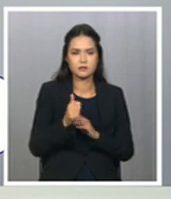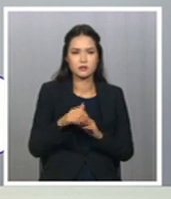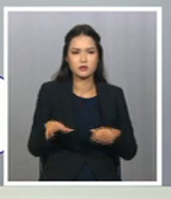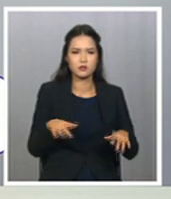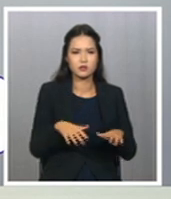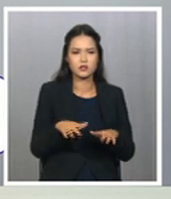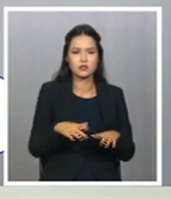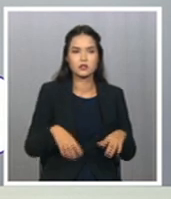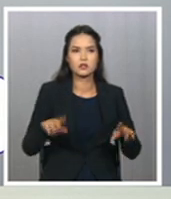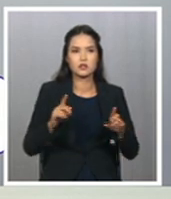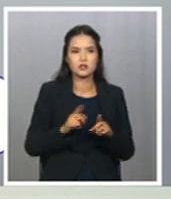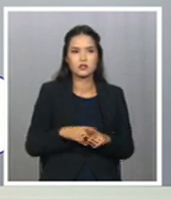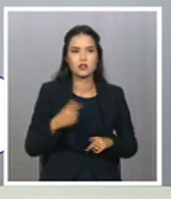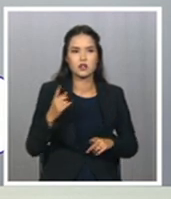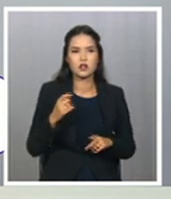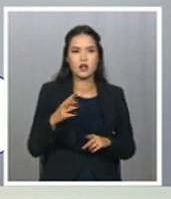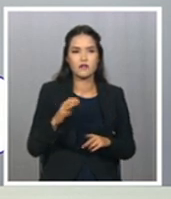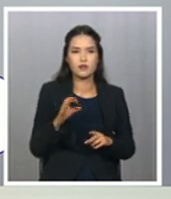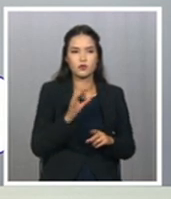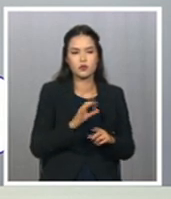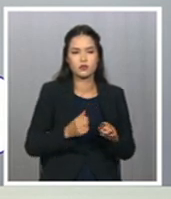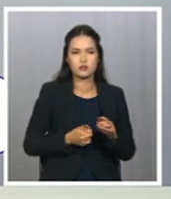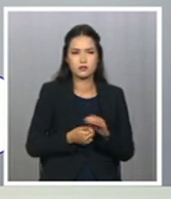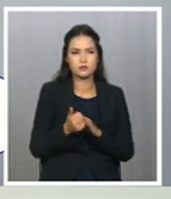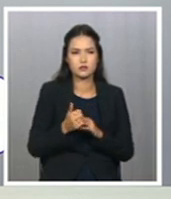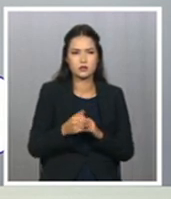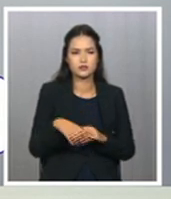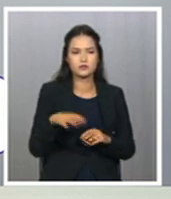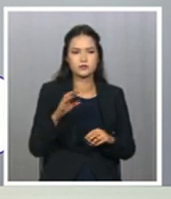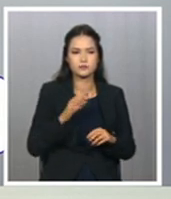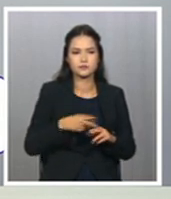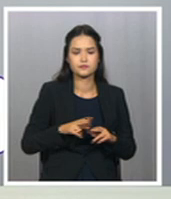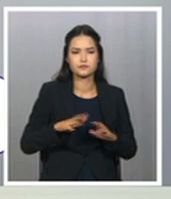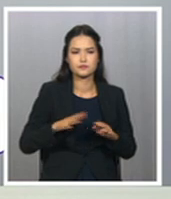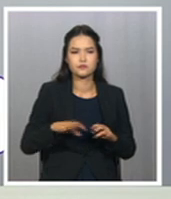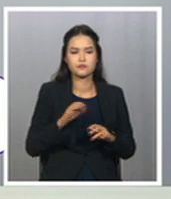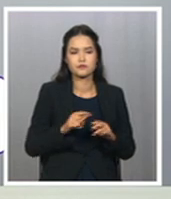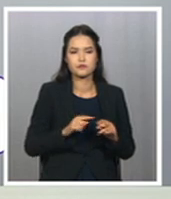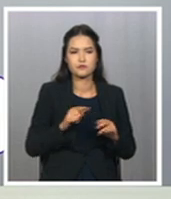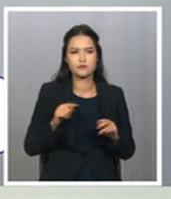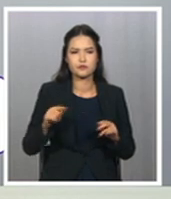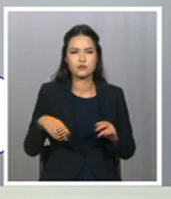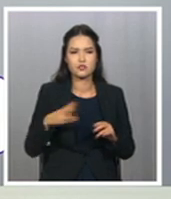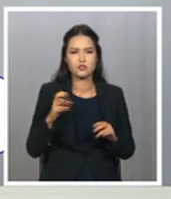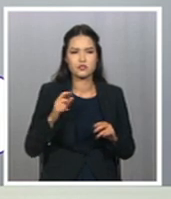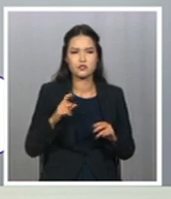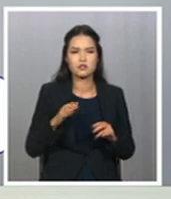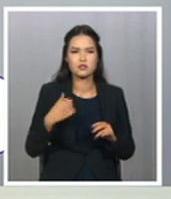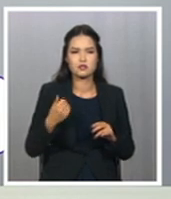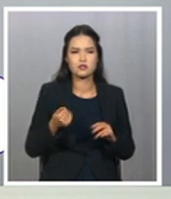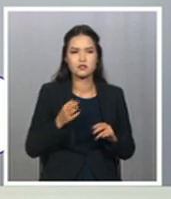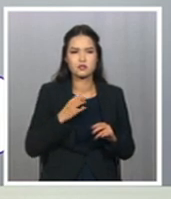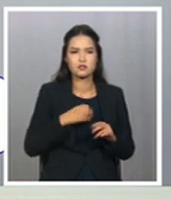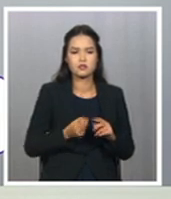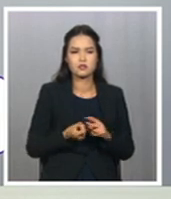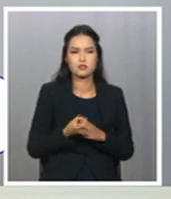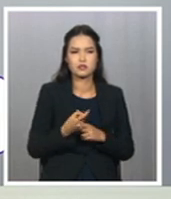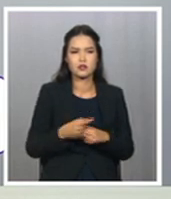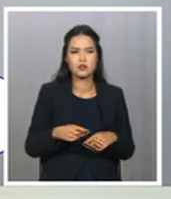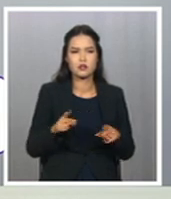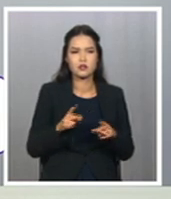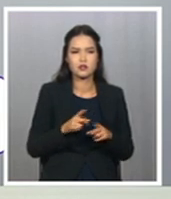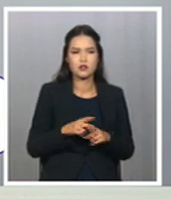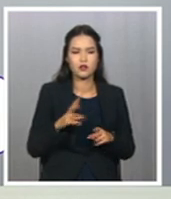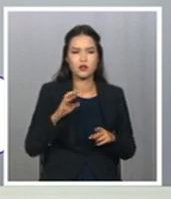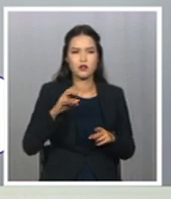сәйкесінше графикта нөлден басталып тұр. Бұндай графиктерді біз синус заңына бағынады деп қарастырамыз. Яғни координатаның уақытқа